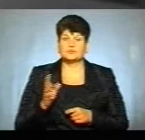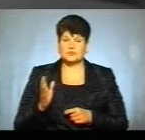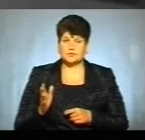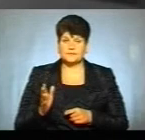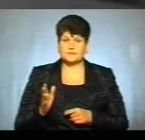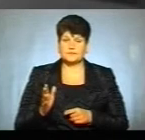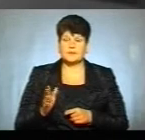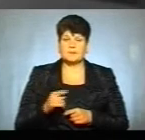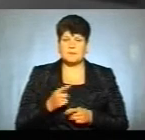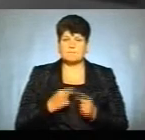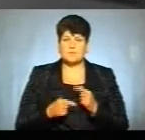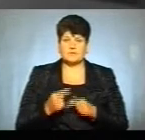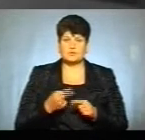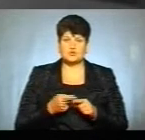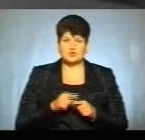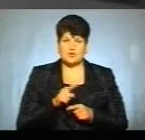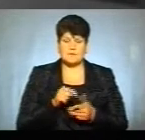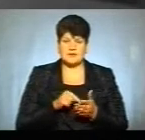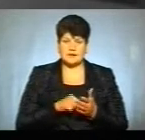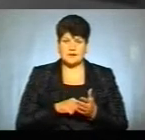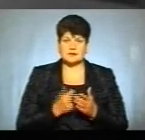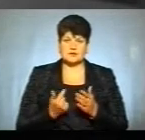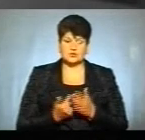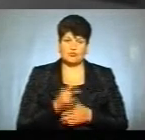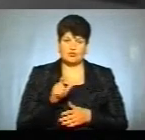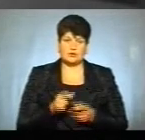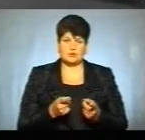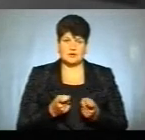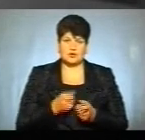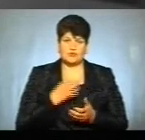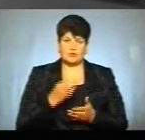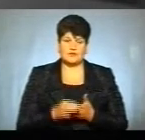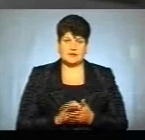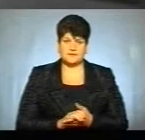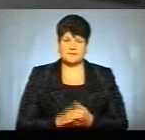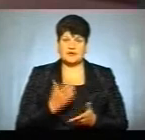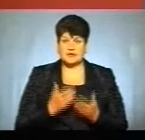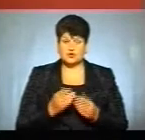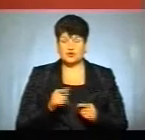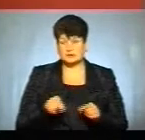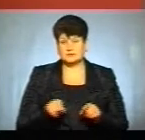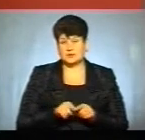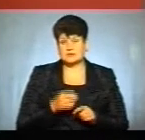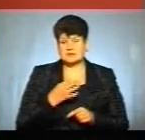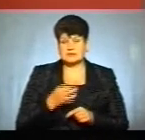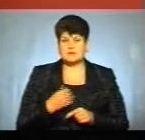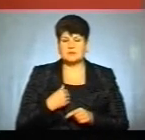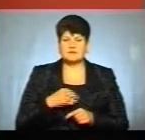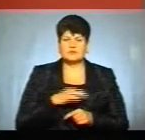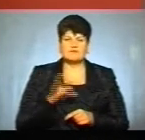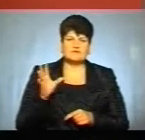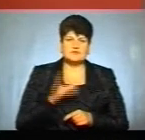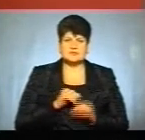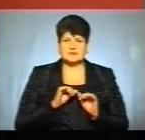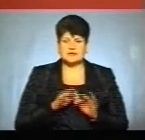слідчих дій, ми повертаємося до цього питання і знову ж таки людину притягуємо до відповідальності. І якщо так сказати, то ми вживаємо всіх заходів.